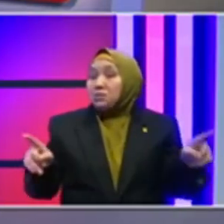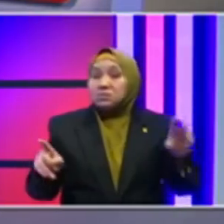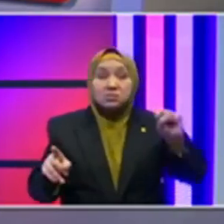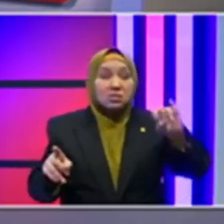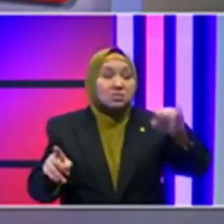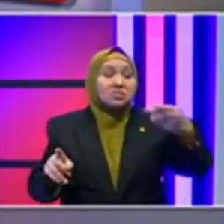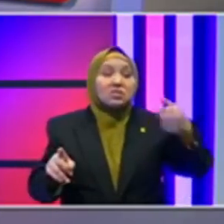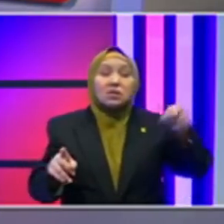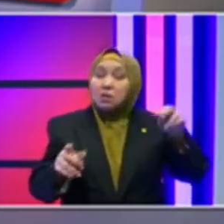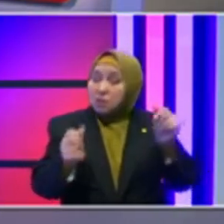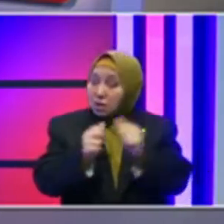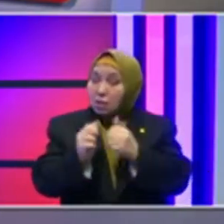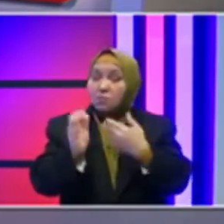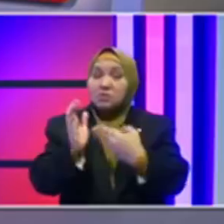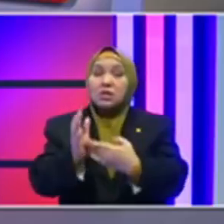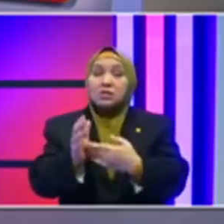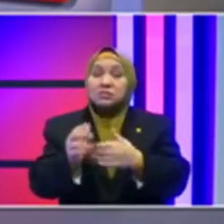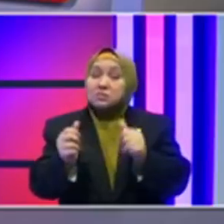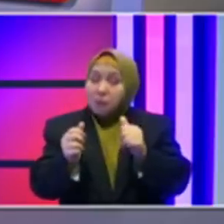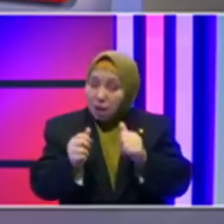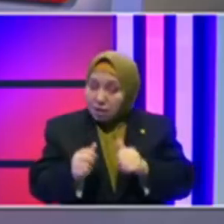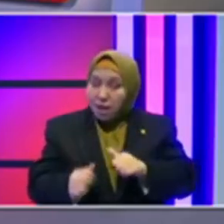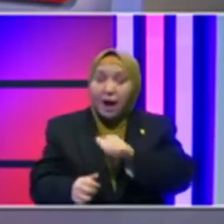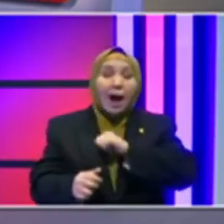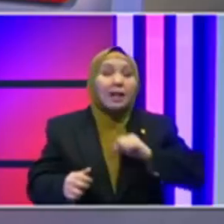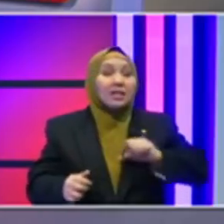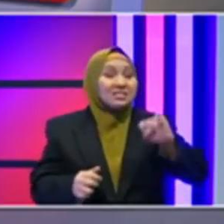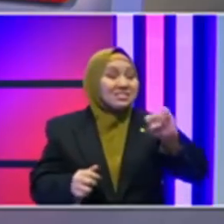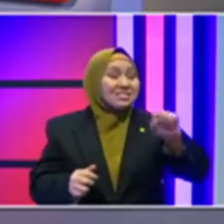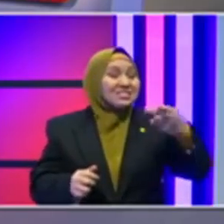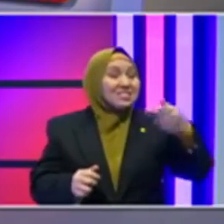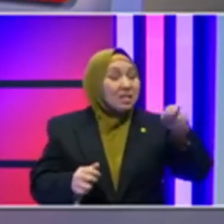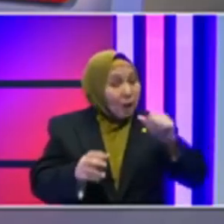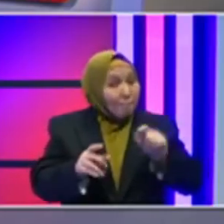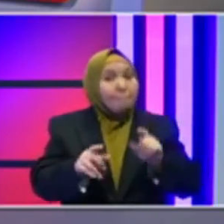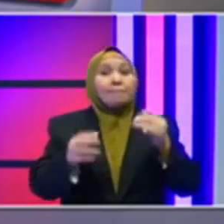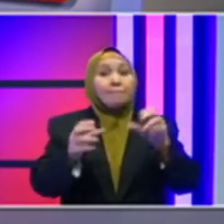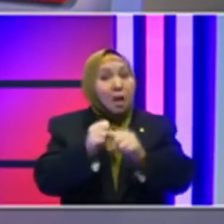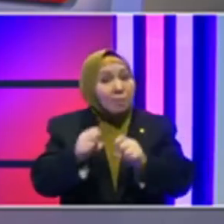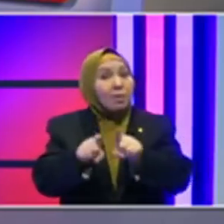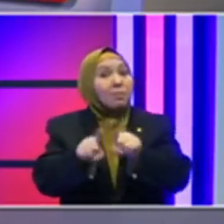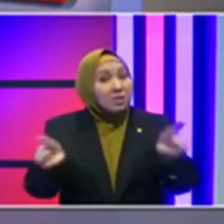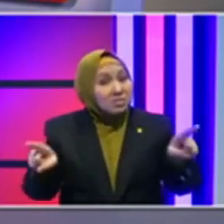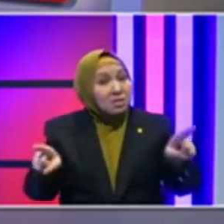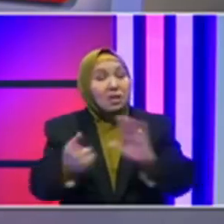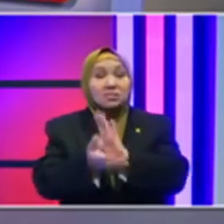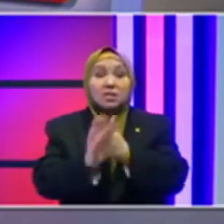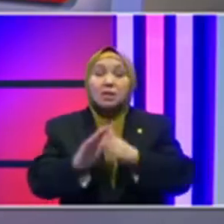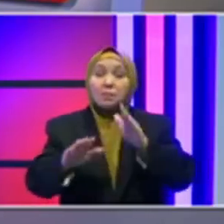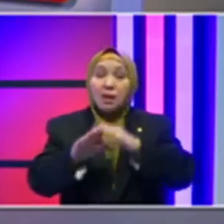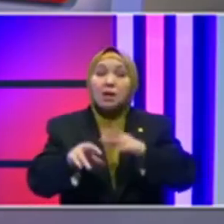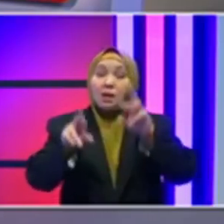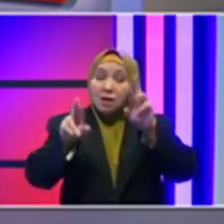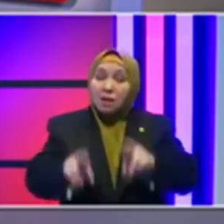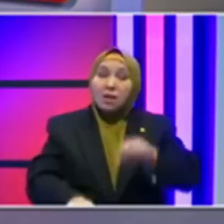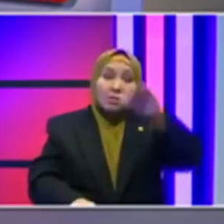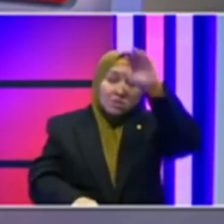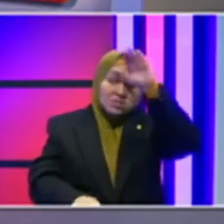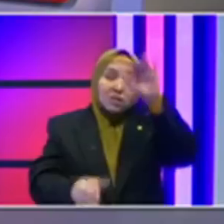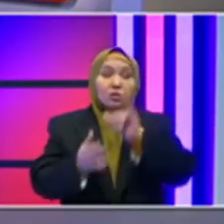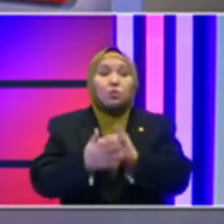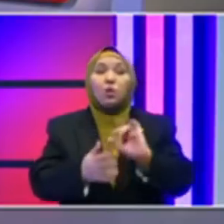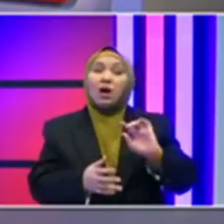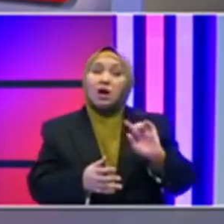mukjizat nah sedangkan ahli sihir tadi dapat membisikannya jadi pada penduduk rakyat Mesir itu